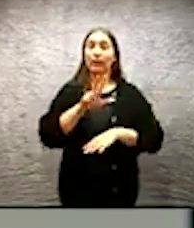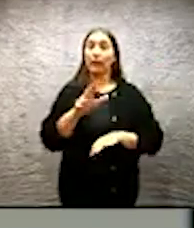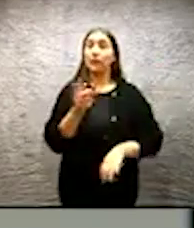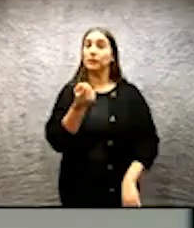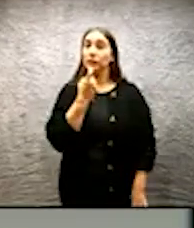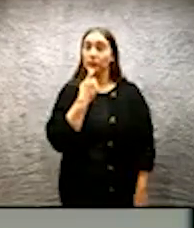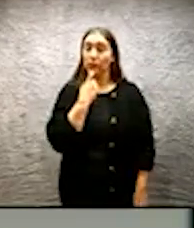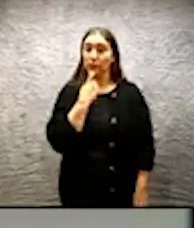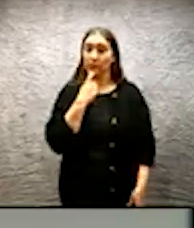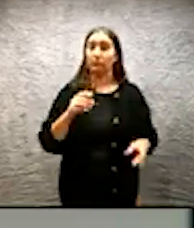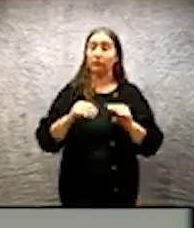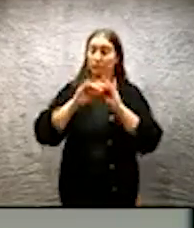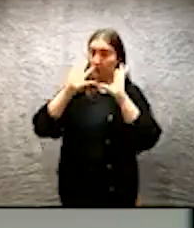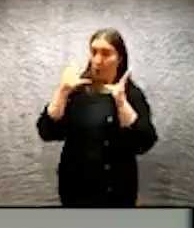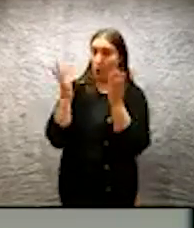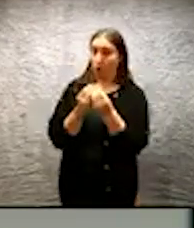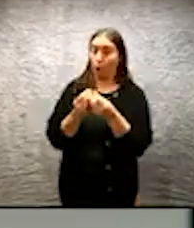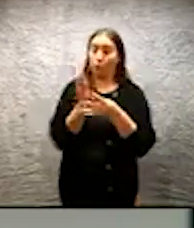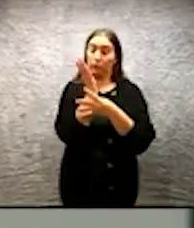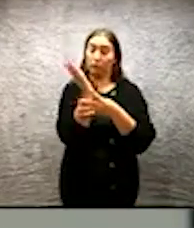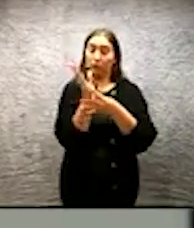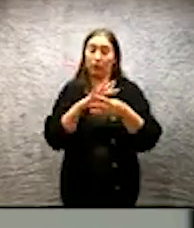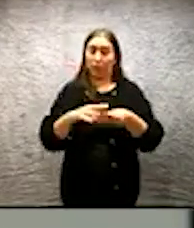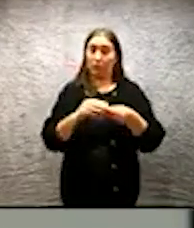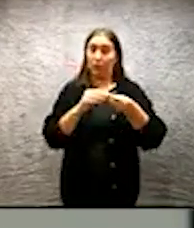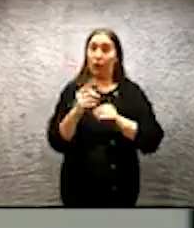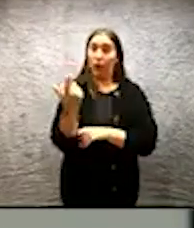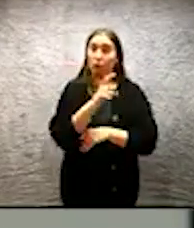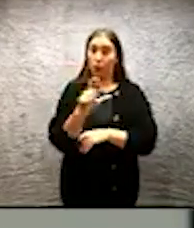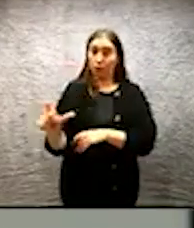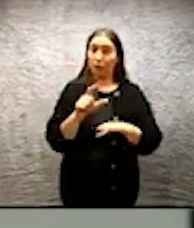39 750,93 € sur un total de contribution communale de